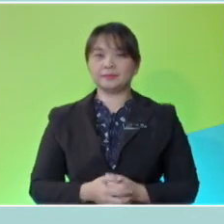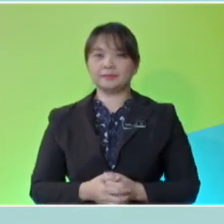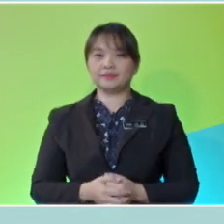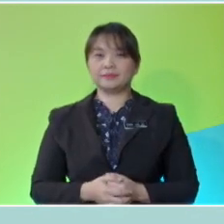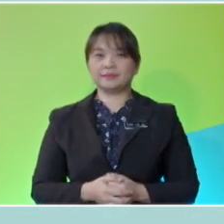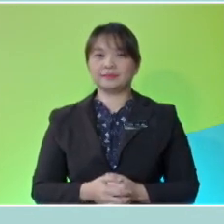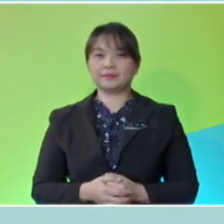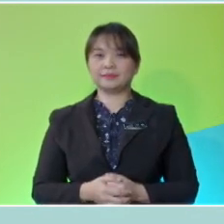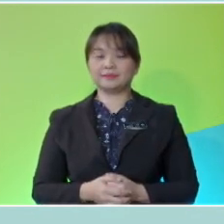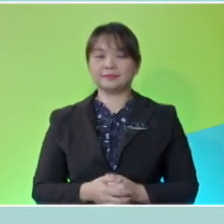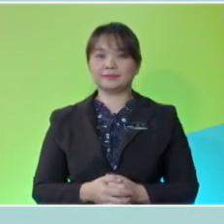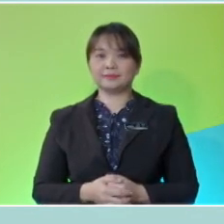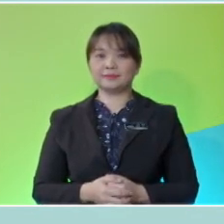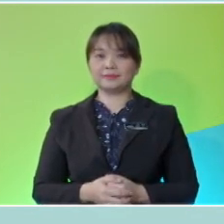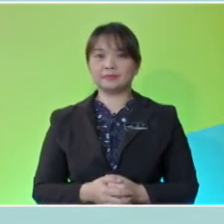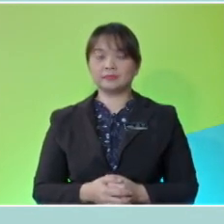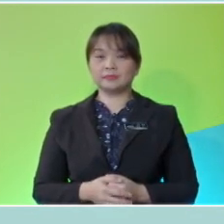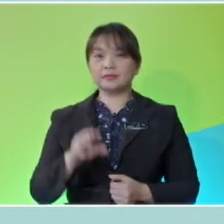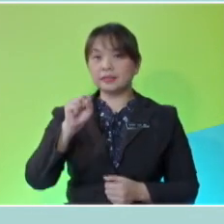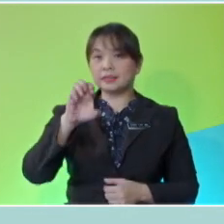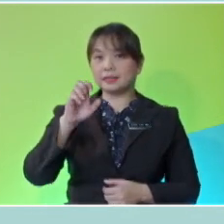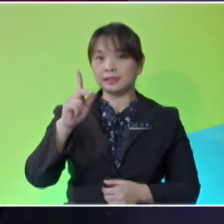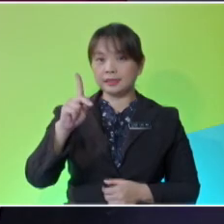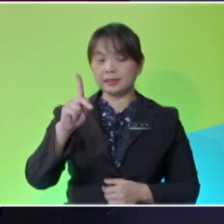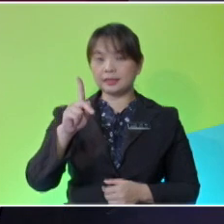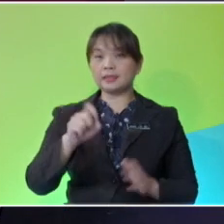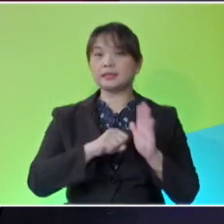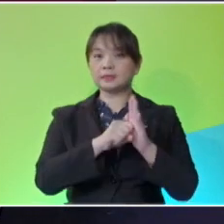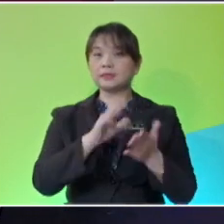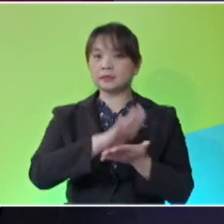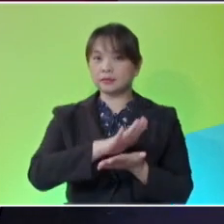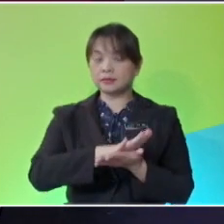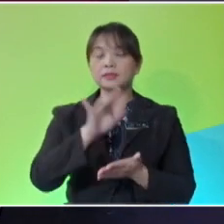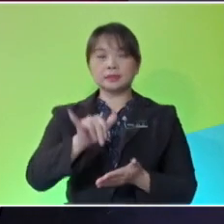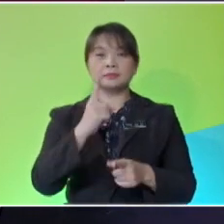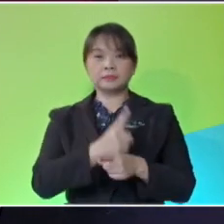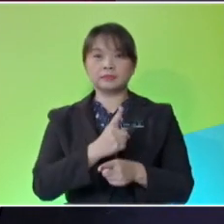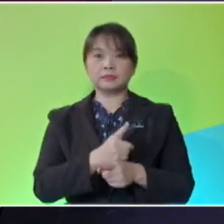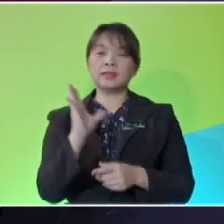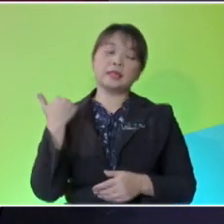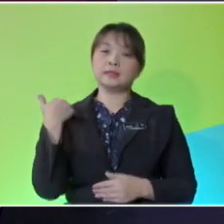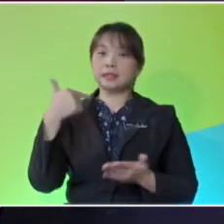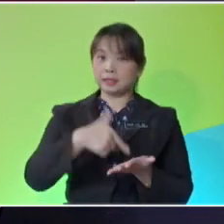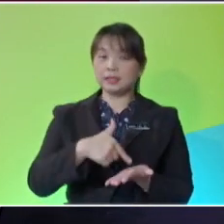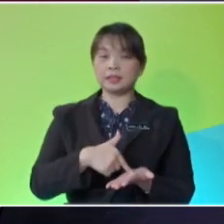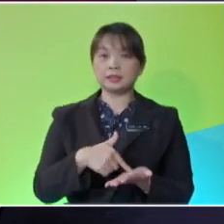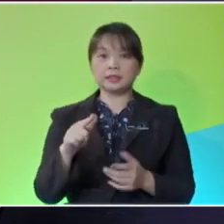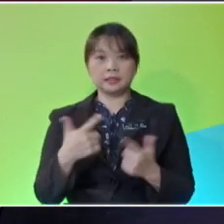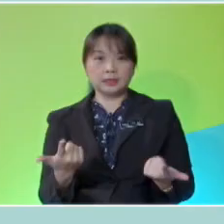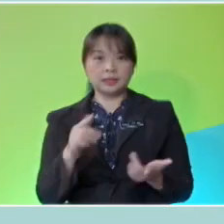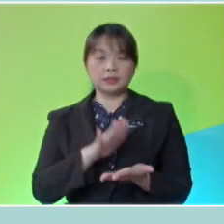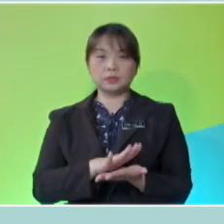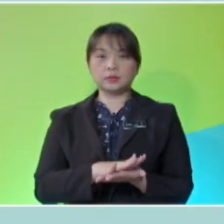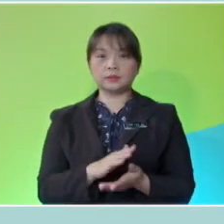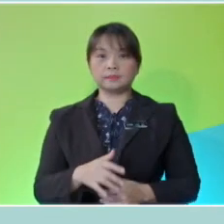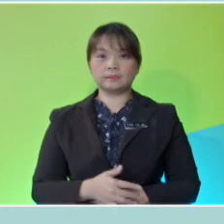sekolah asimbo sekolah yang menunjukkan simbol perkataan betul mirror oke Ada tak lagi selain daripada sekolah kalau Mira nampak